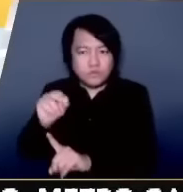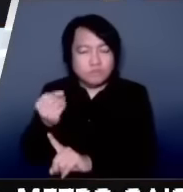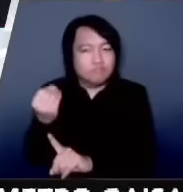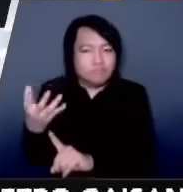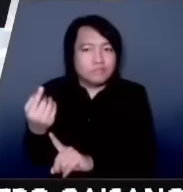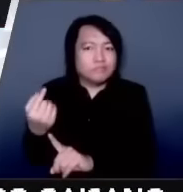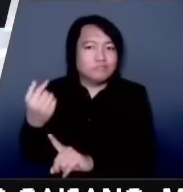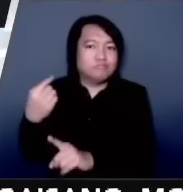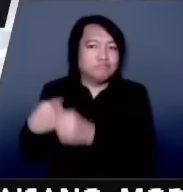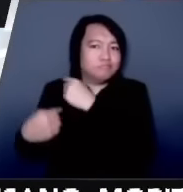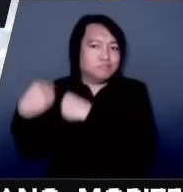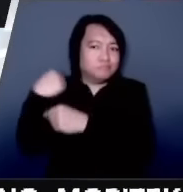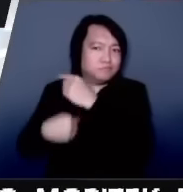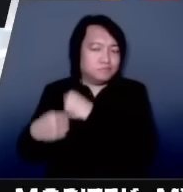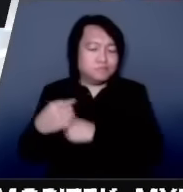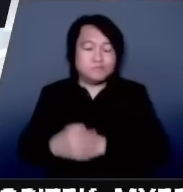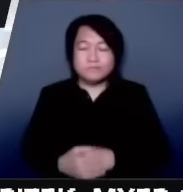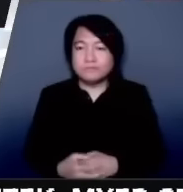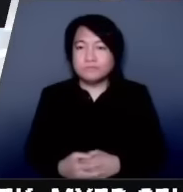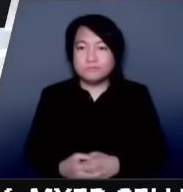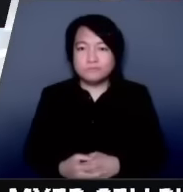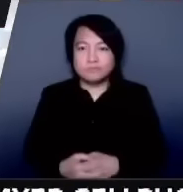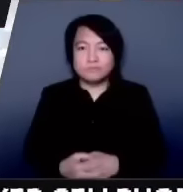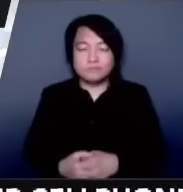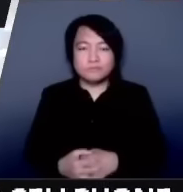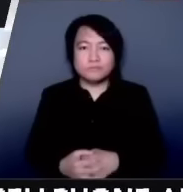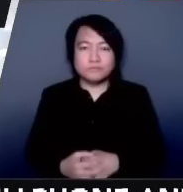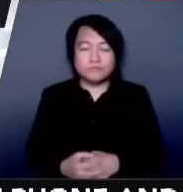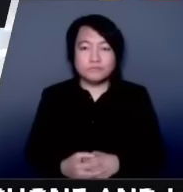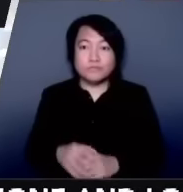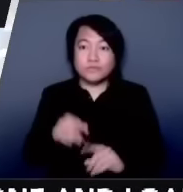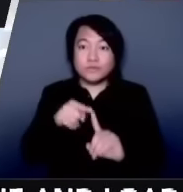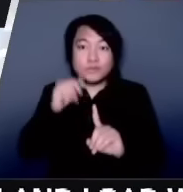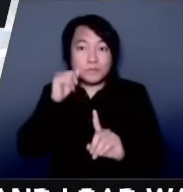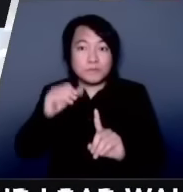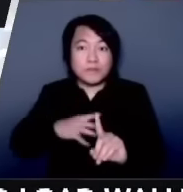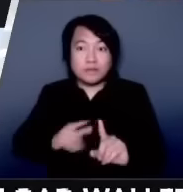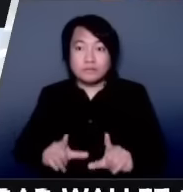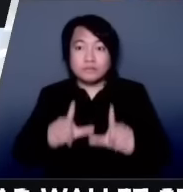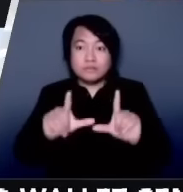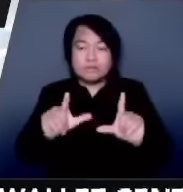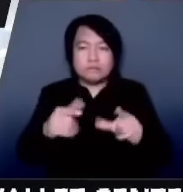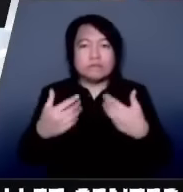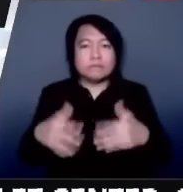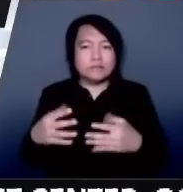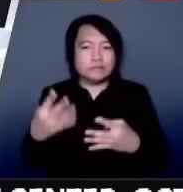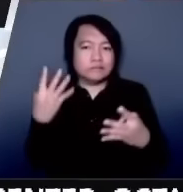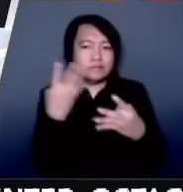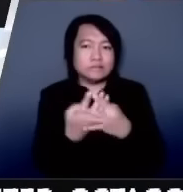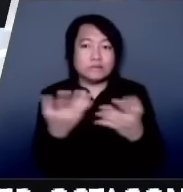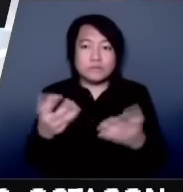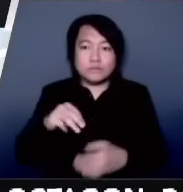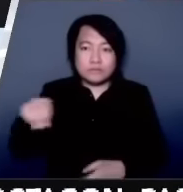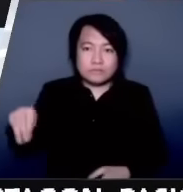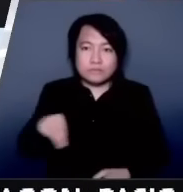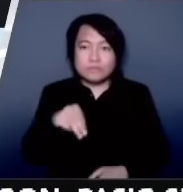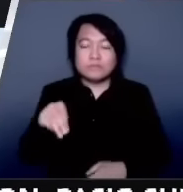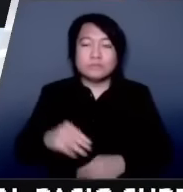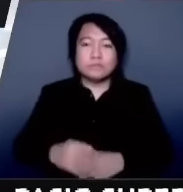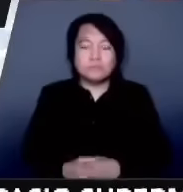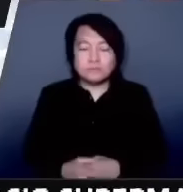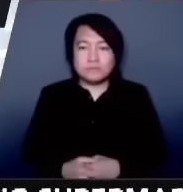Itong suspect na babae, dati na itong nakulong sa Malabon. Matapos siyang makulong sa